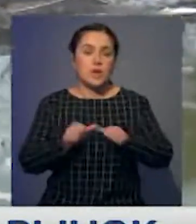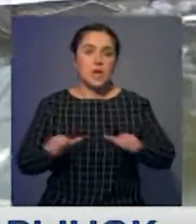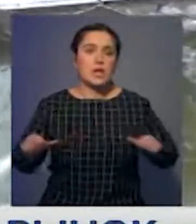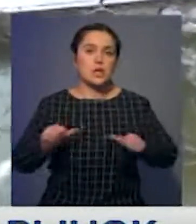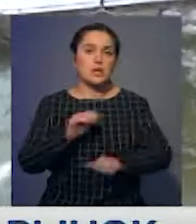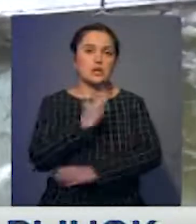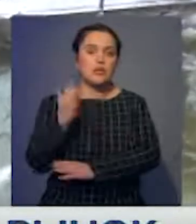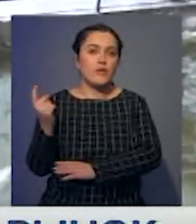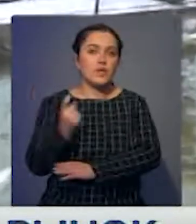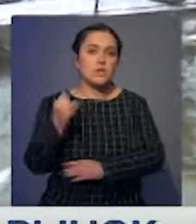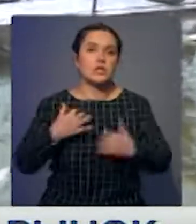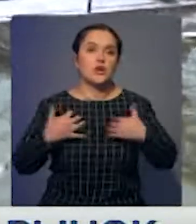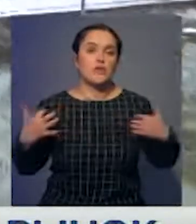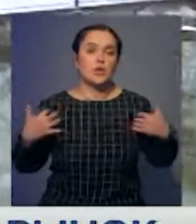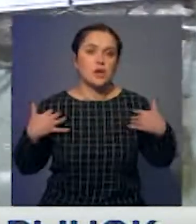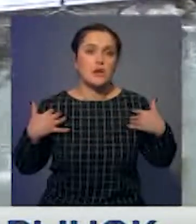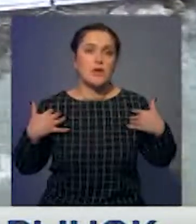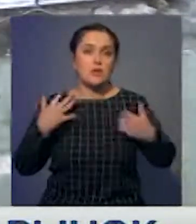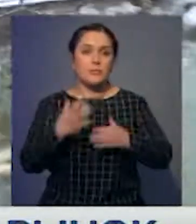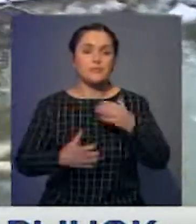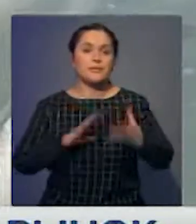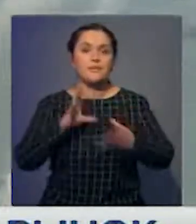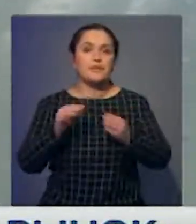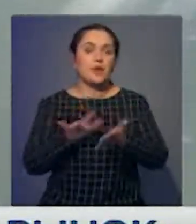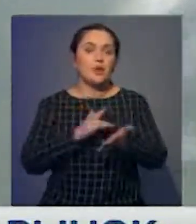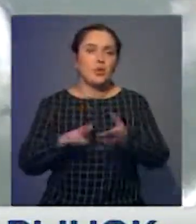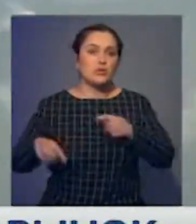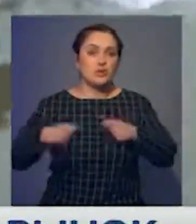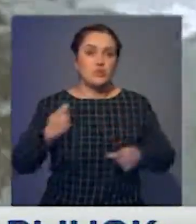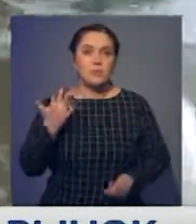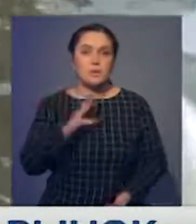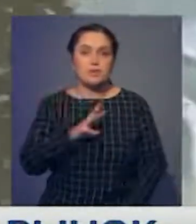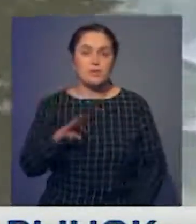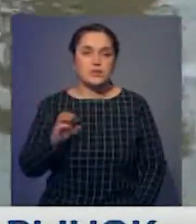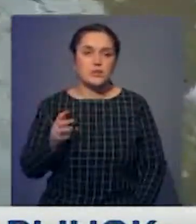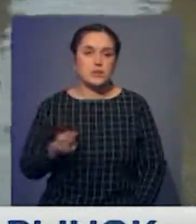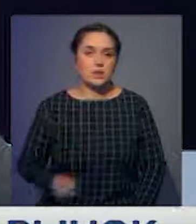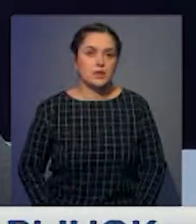лесного хозяйства и животного мира. Ущерб оценивается приблизительно в 5 миллионов тенге.